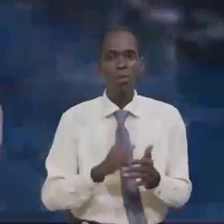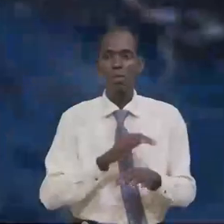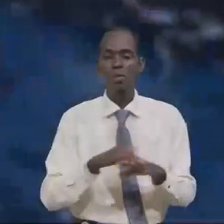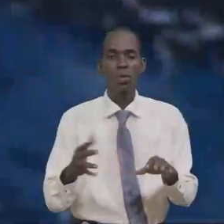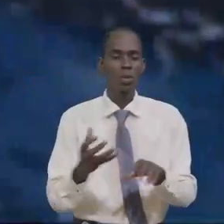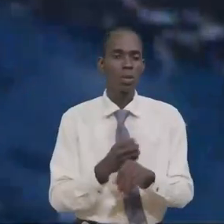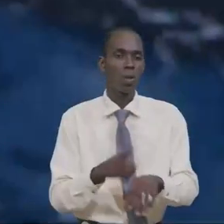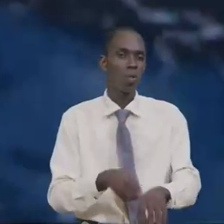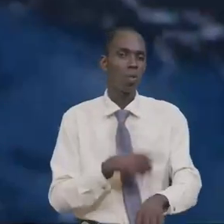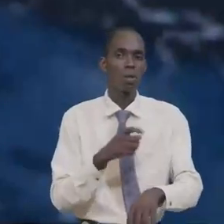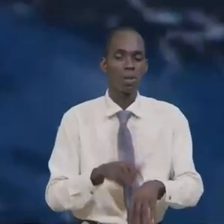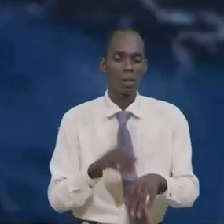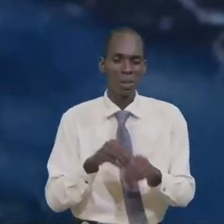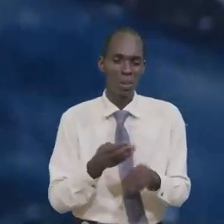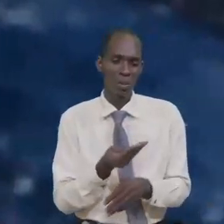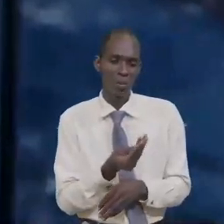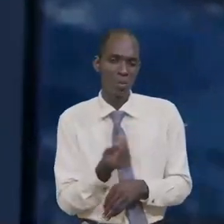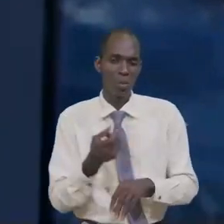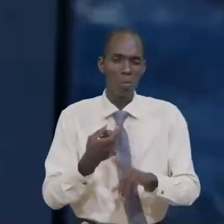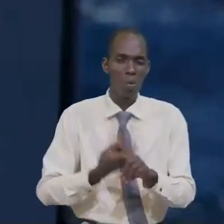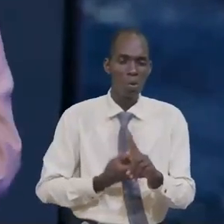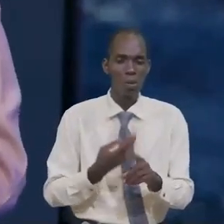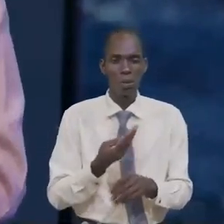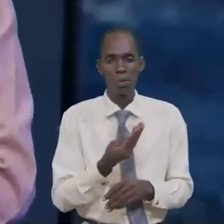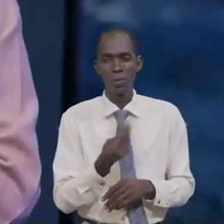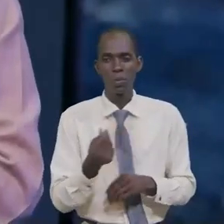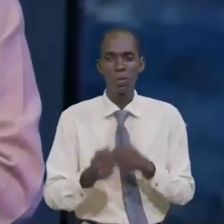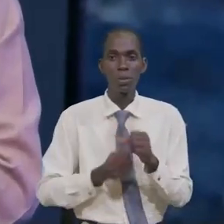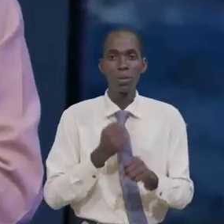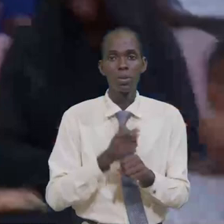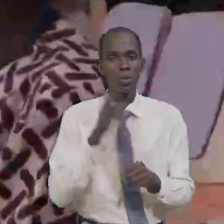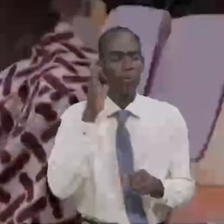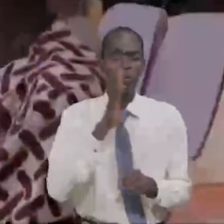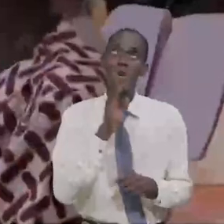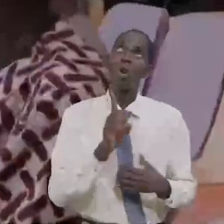dans quelques mois il sera en haut là-bas